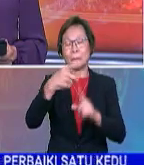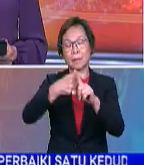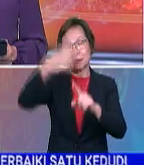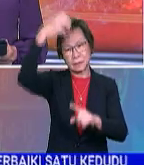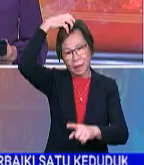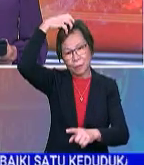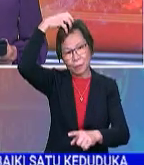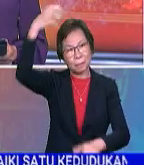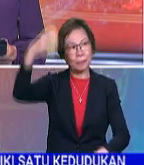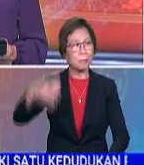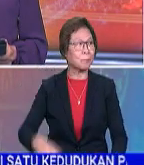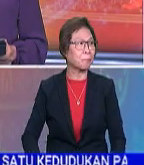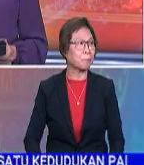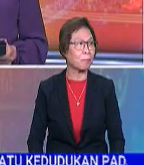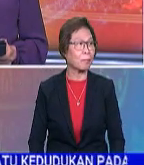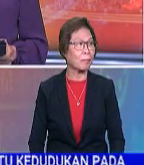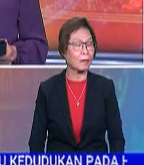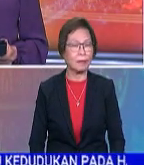Langgul. Sam.